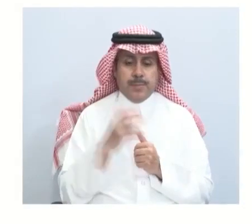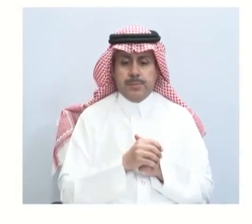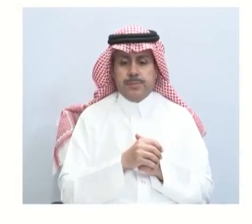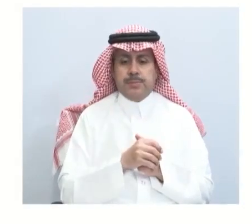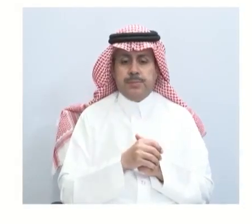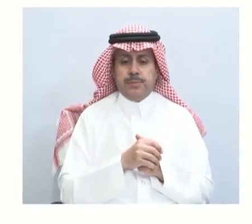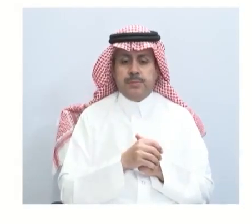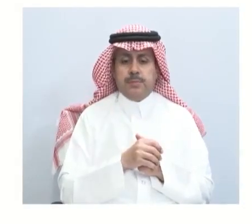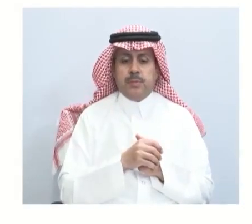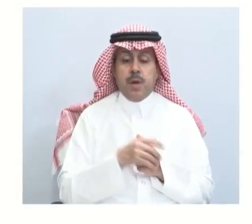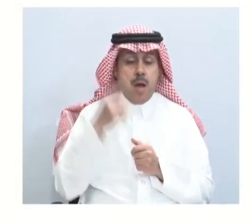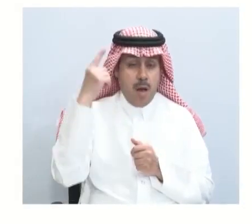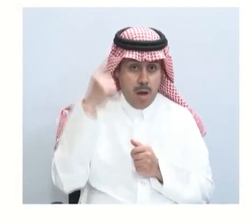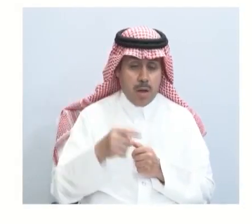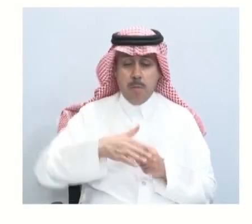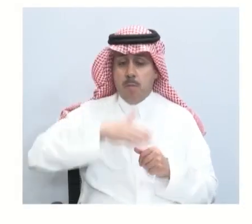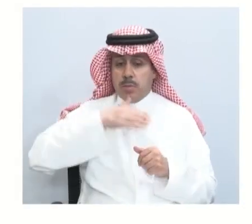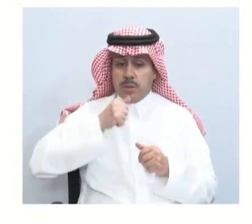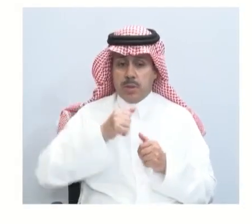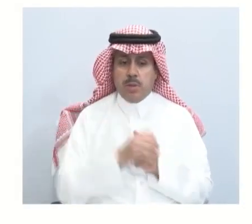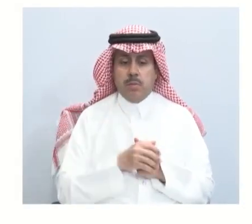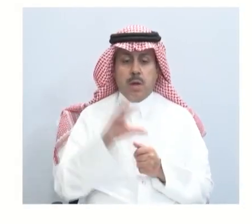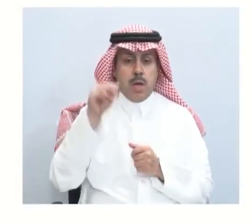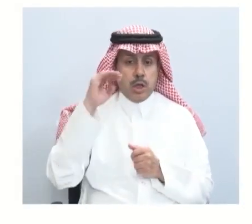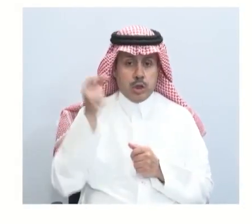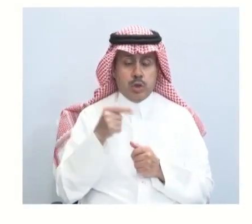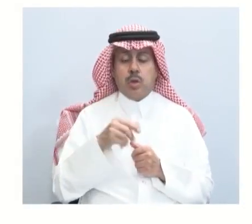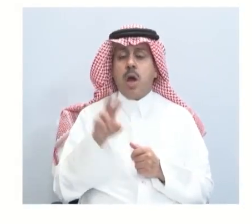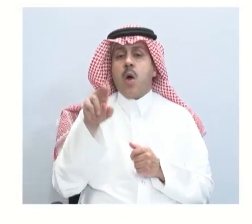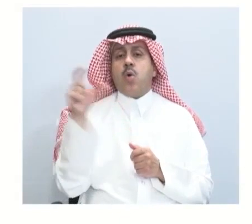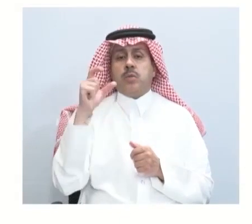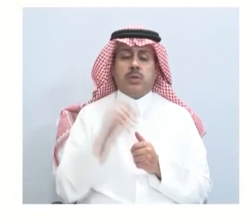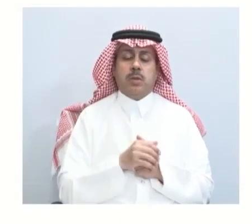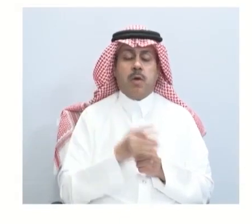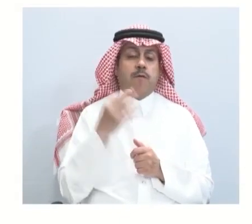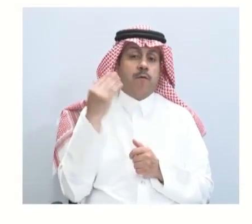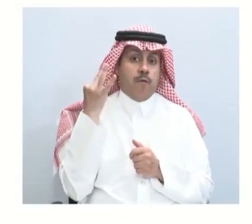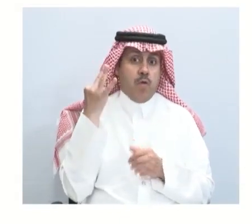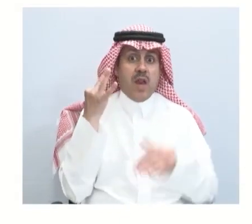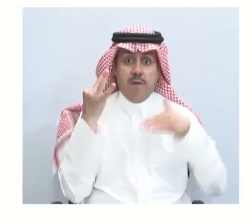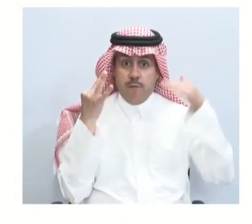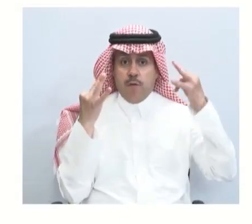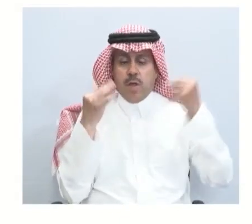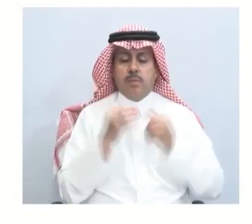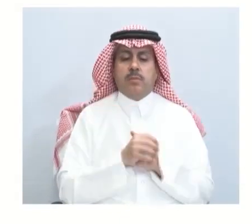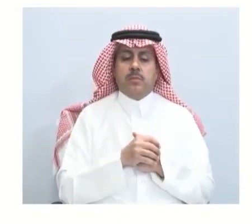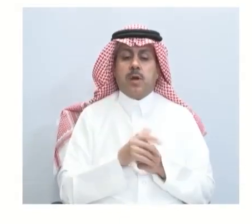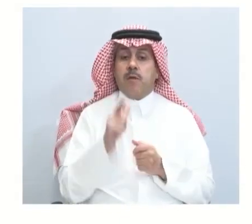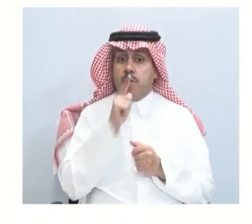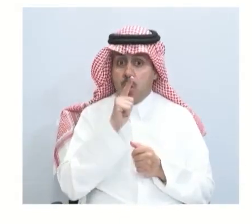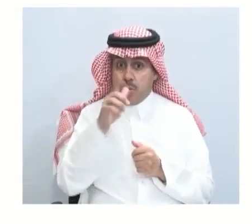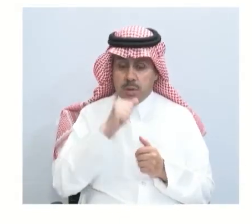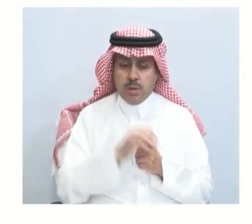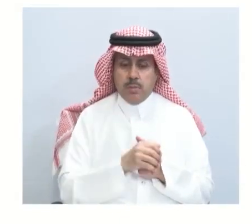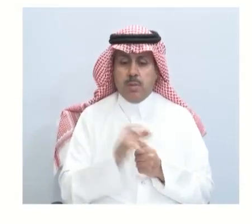الحق وحرم النبي صلى الله عليه وسلم هجر المسلم فوق ثلاث اي فوق ثلاث ليال فيقول عليه الصلاه والسلام لا